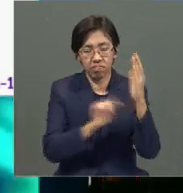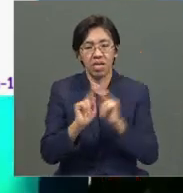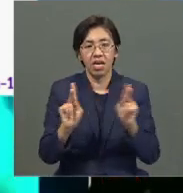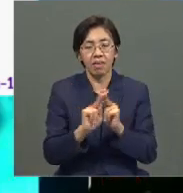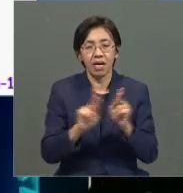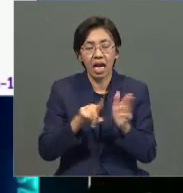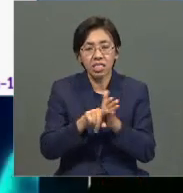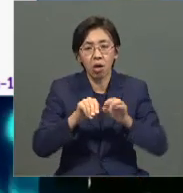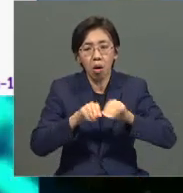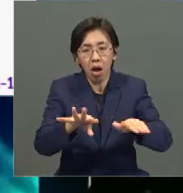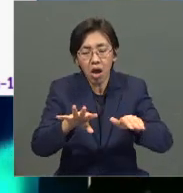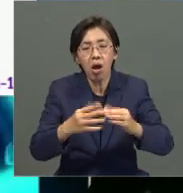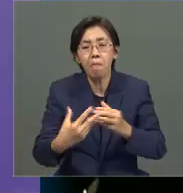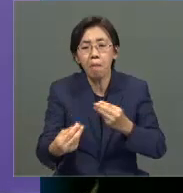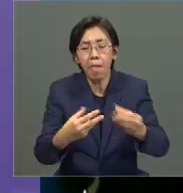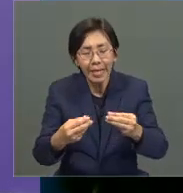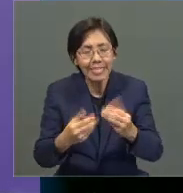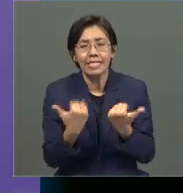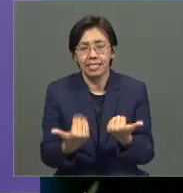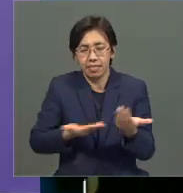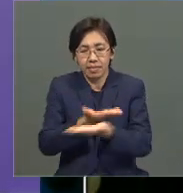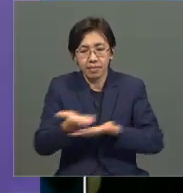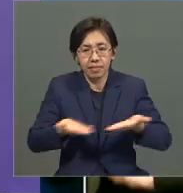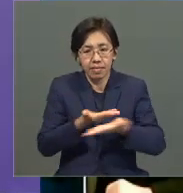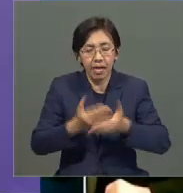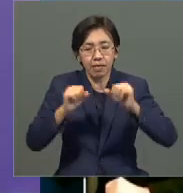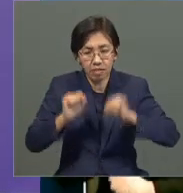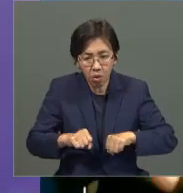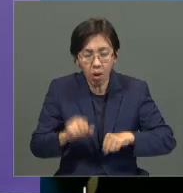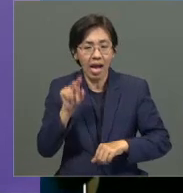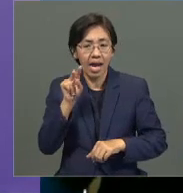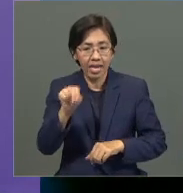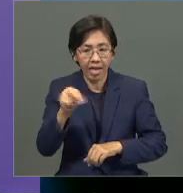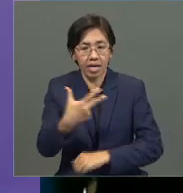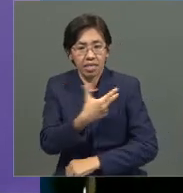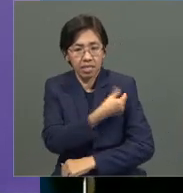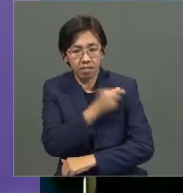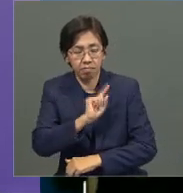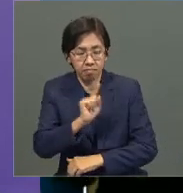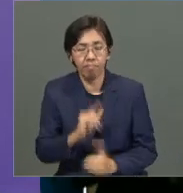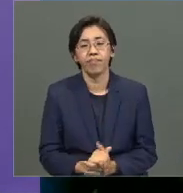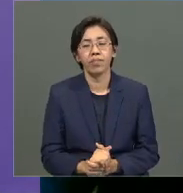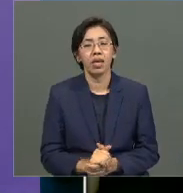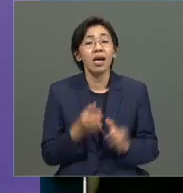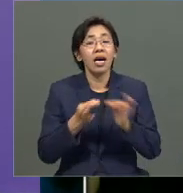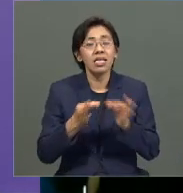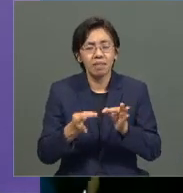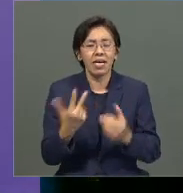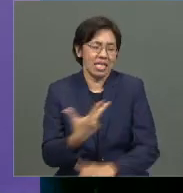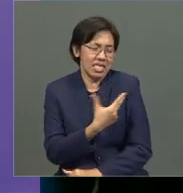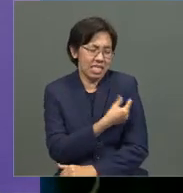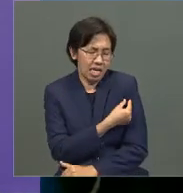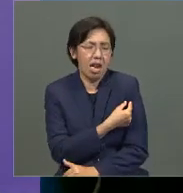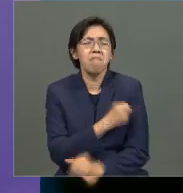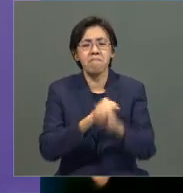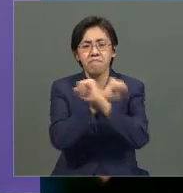ติดต่อจังหวัดประชุมกันเพื่อกระจายวัคซีนแล้วก็นัดหมายในการฉีดวัคซีนยืนยันย้ำอีกครั้งนะคะว่าปลอดภัยแน่นอนค่